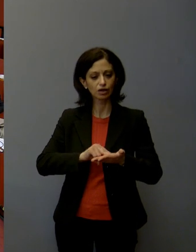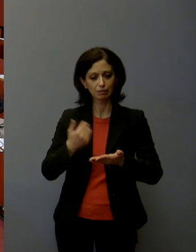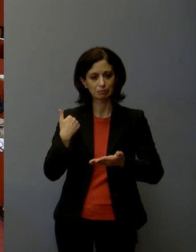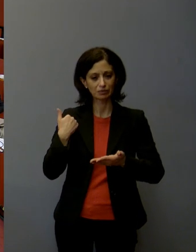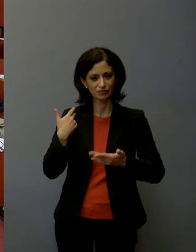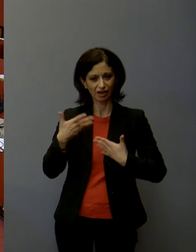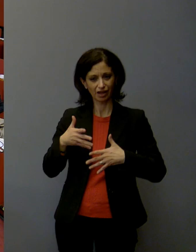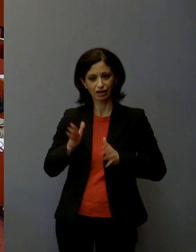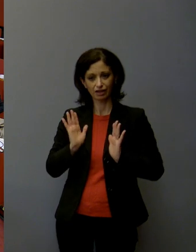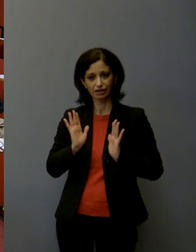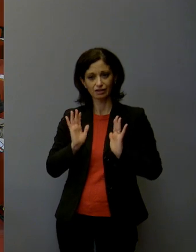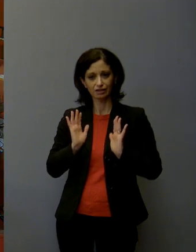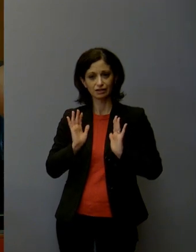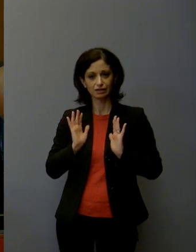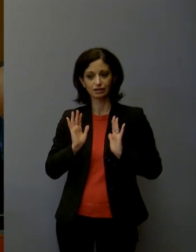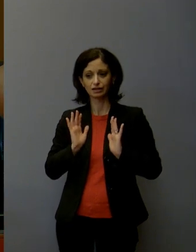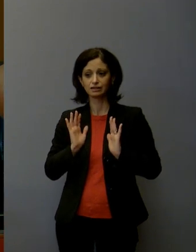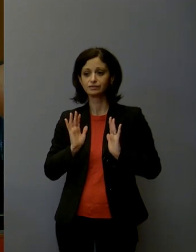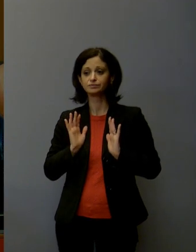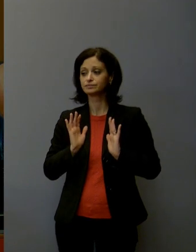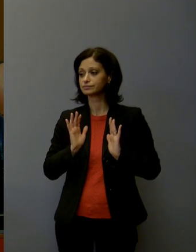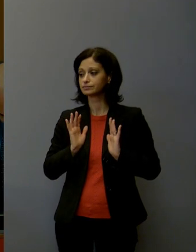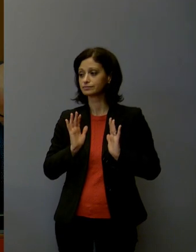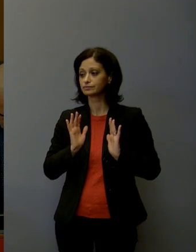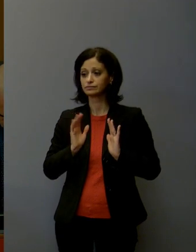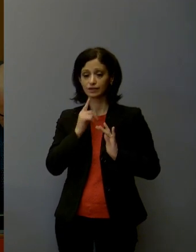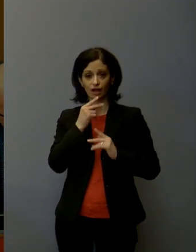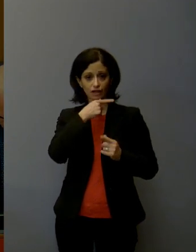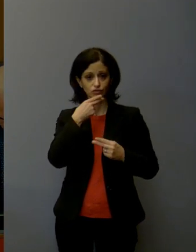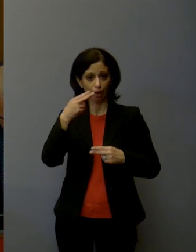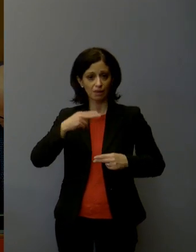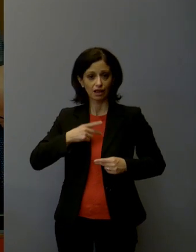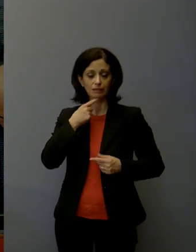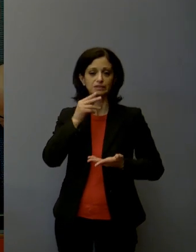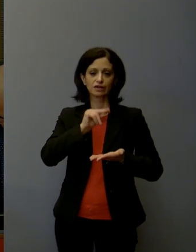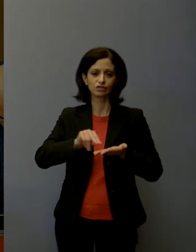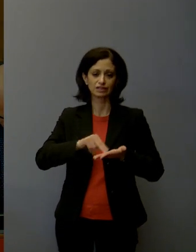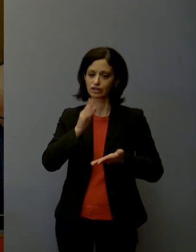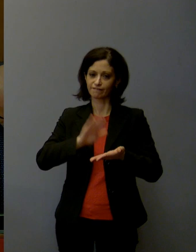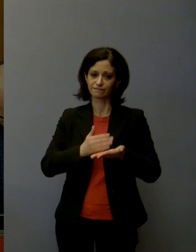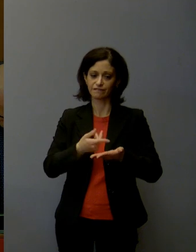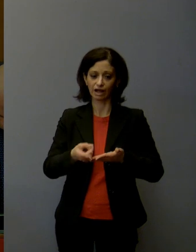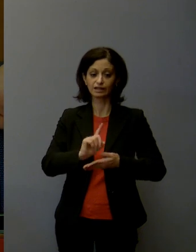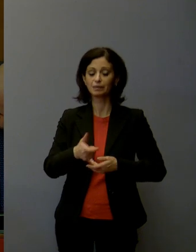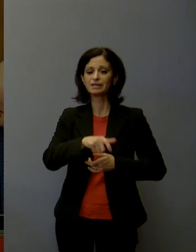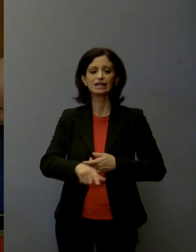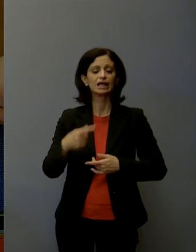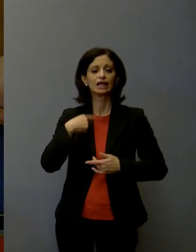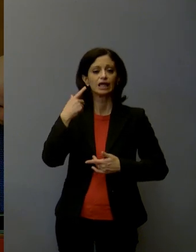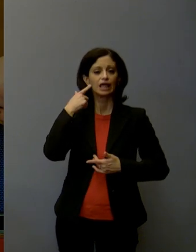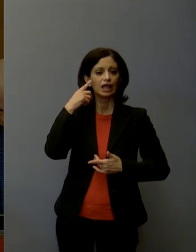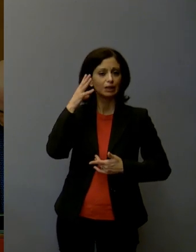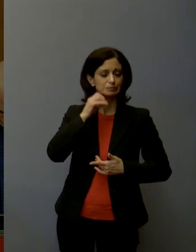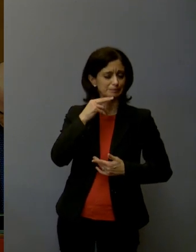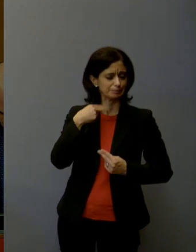No non è stata è stata No è stata invalidata perché mi hanno detto che non si capiva niente e